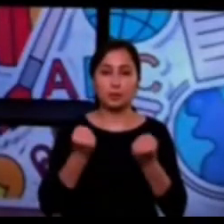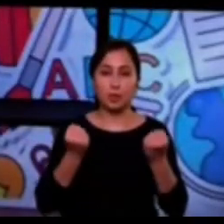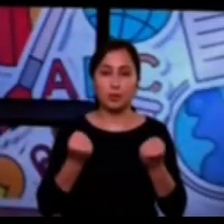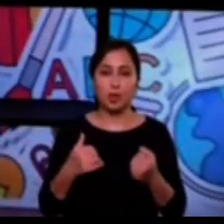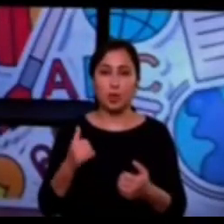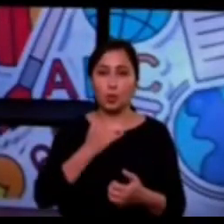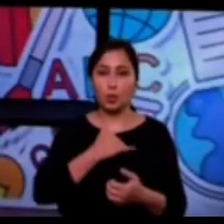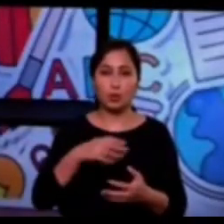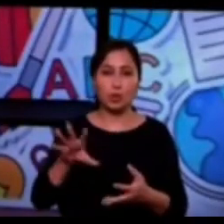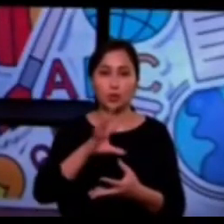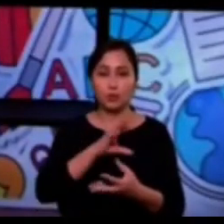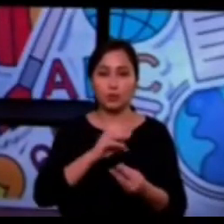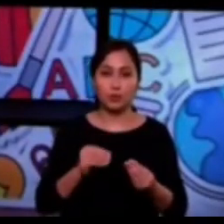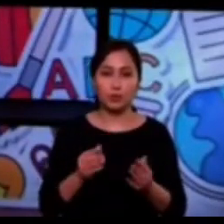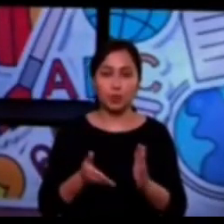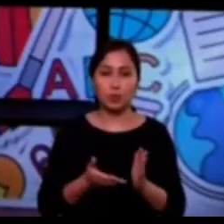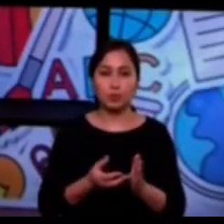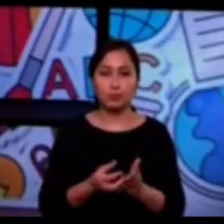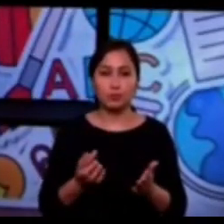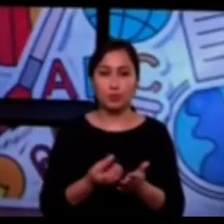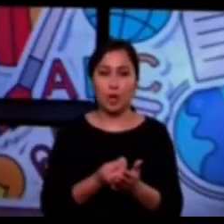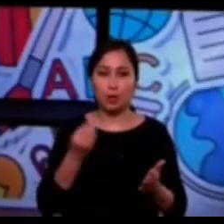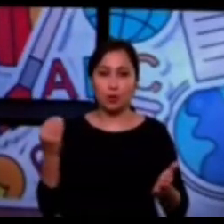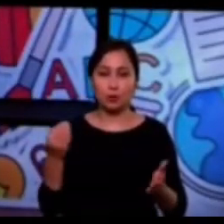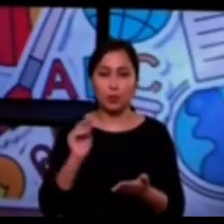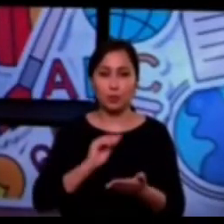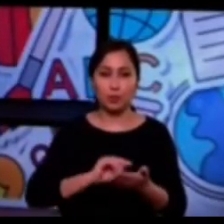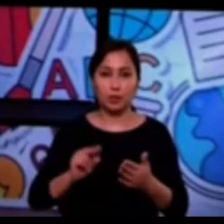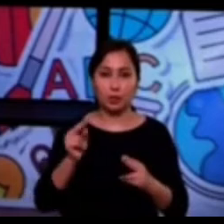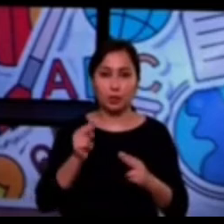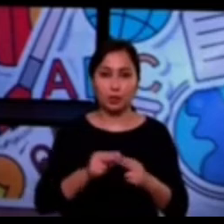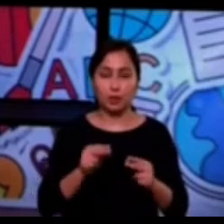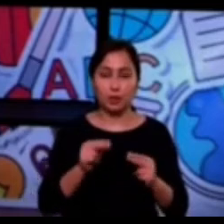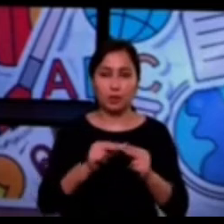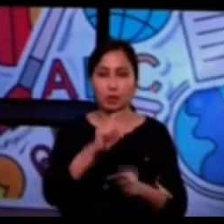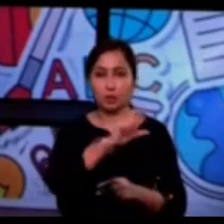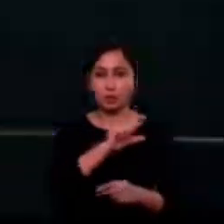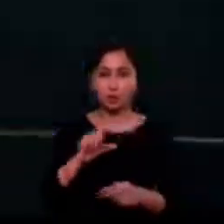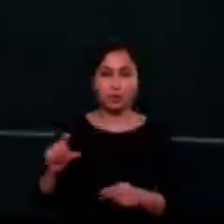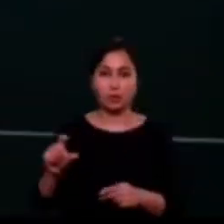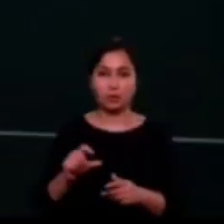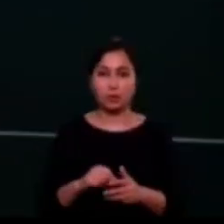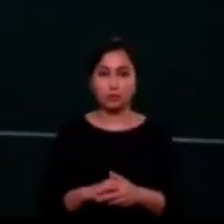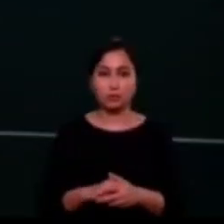и у нас все получится. Пишем до конца строки.